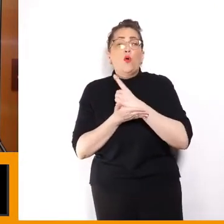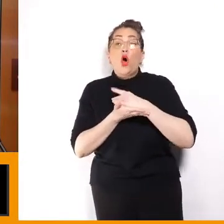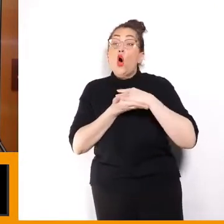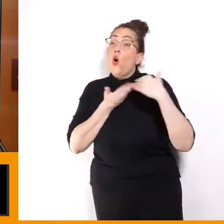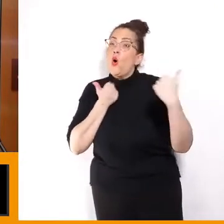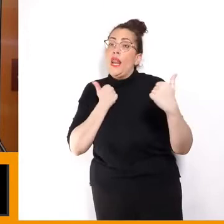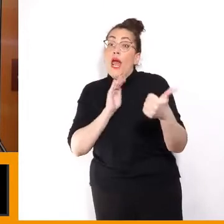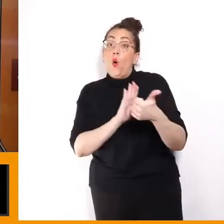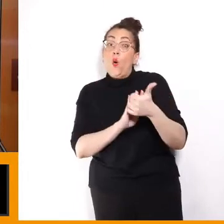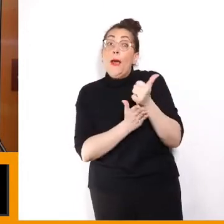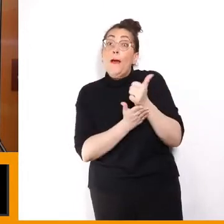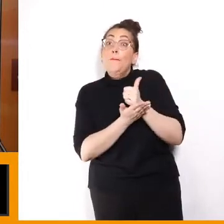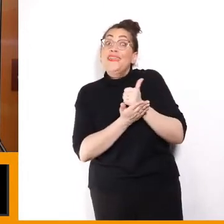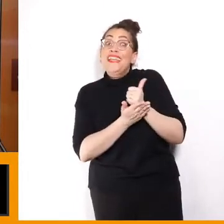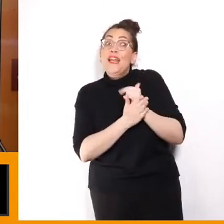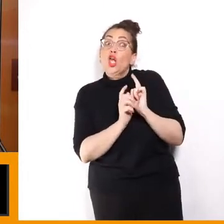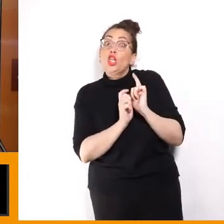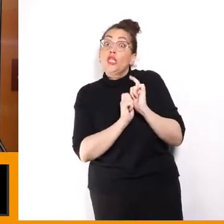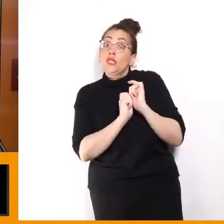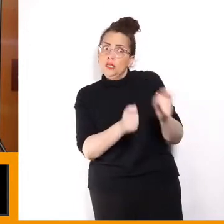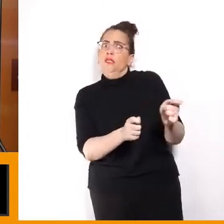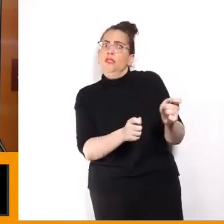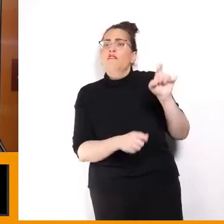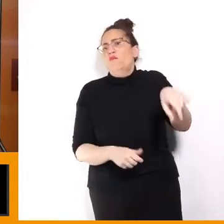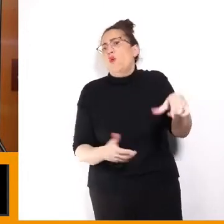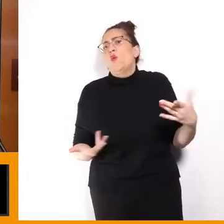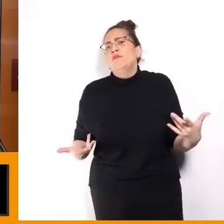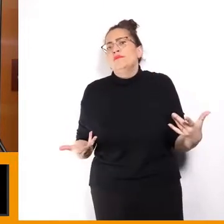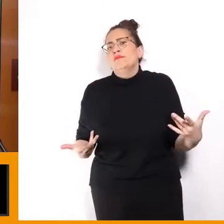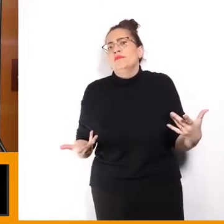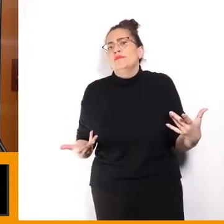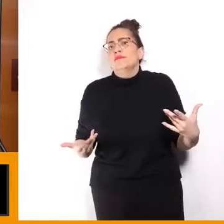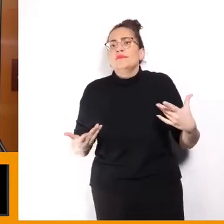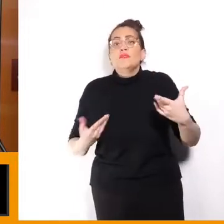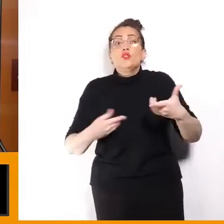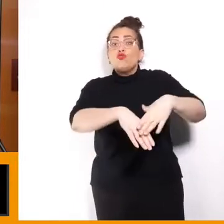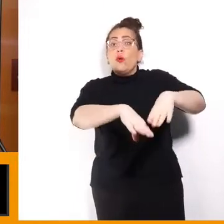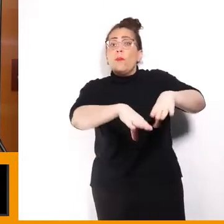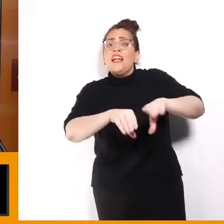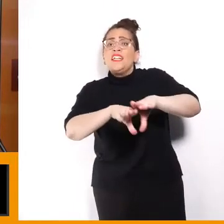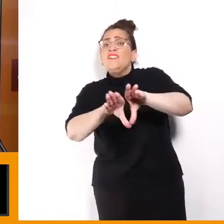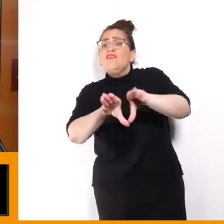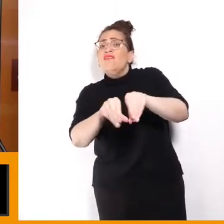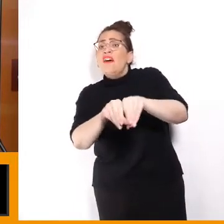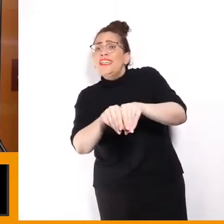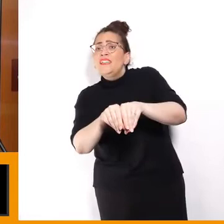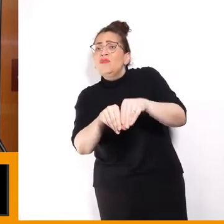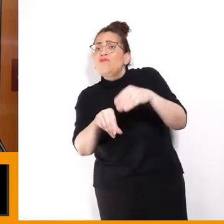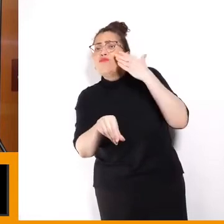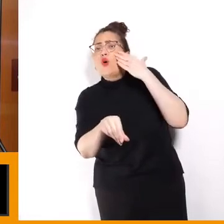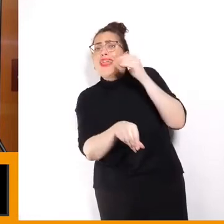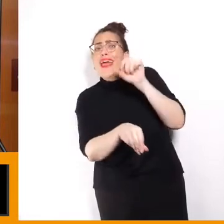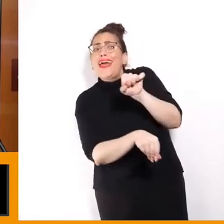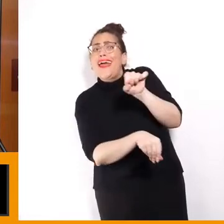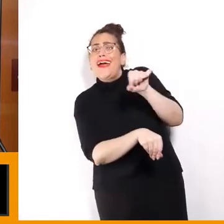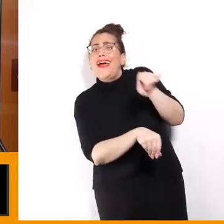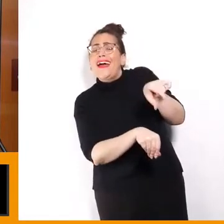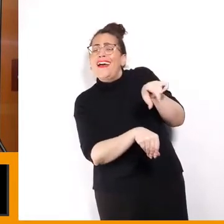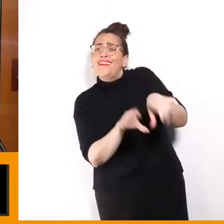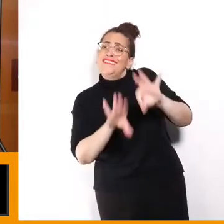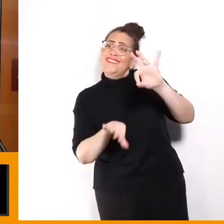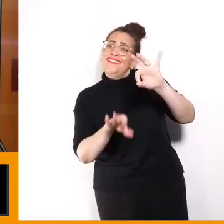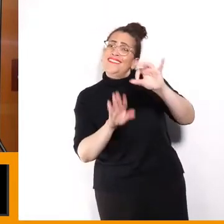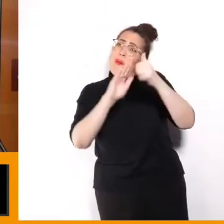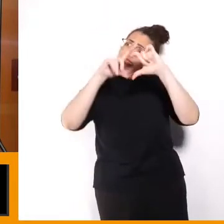permanent. Dans votre département, eh bien, les familles connaissent les élus locaux, les associations connaissent leurs plans de département. Et donc, il faut avoir cette capacité de